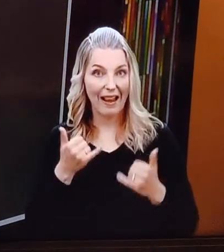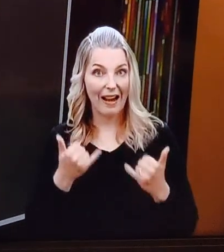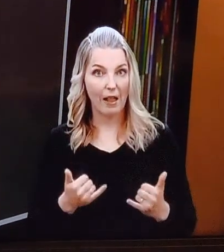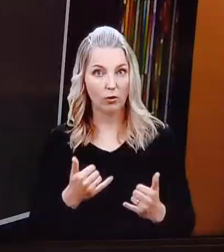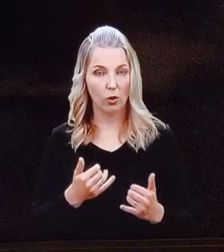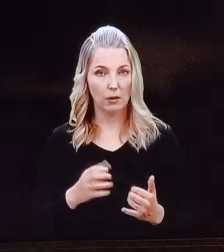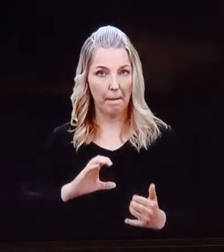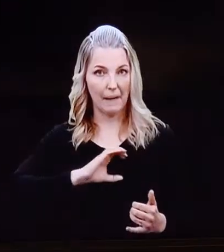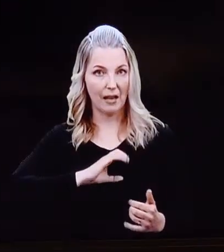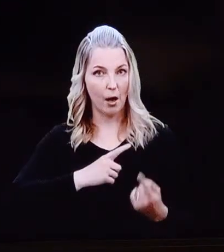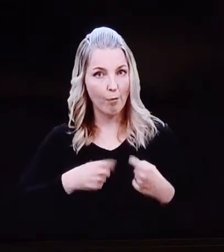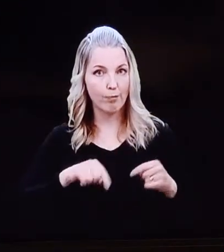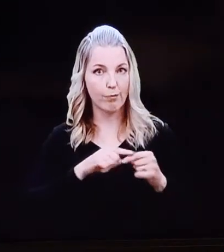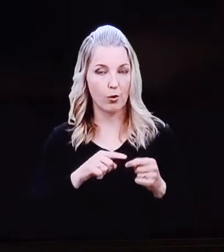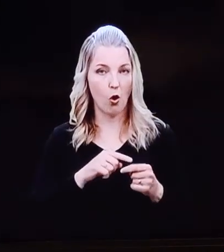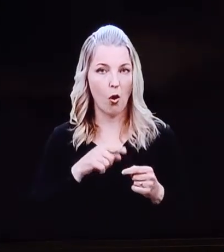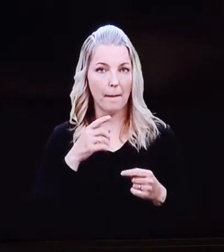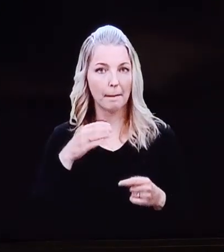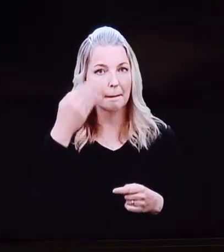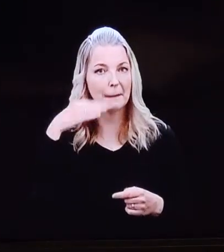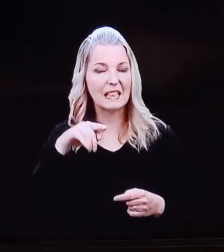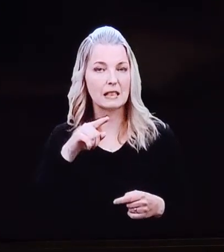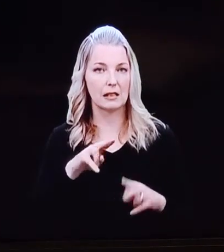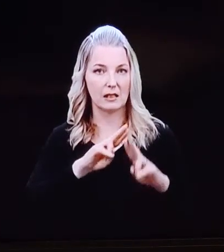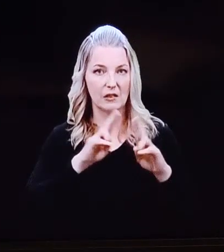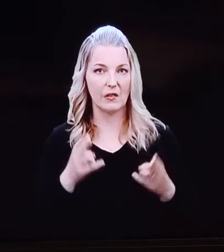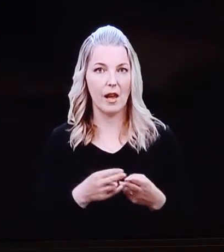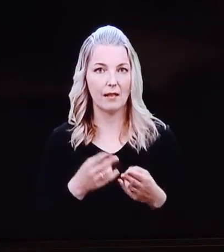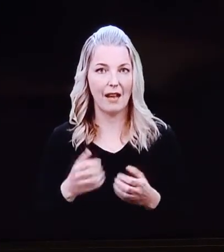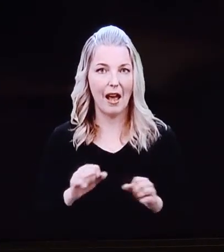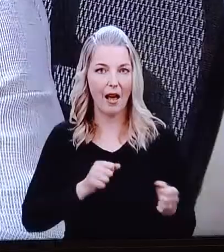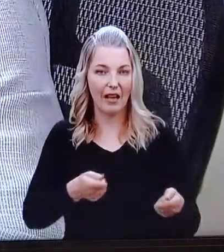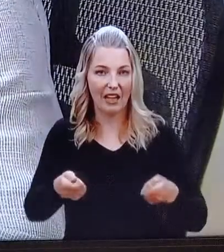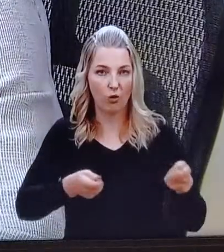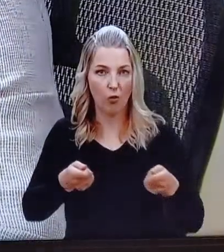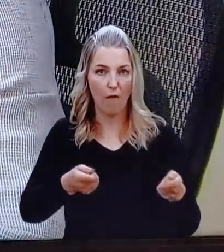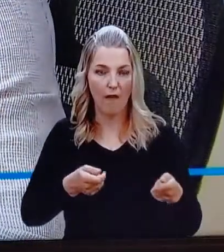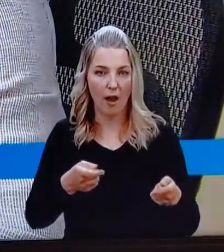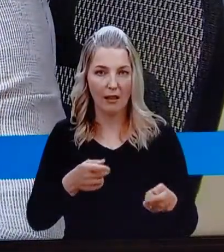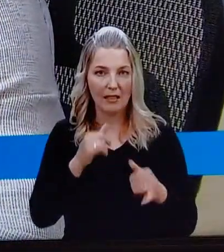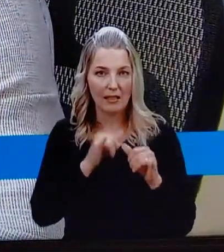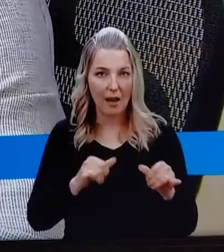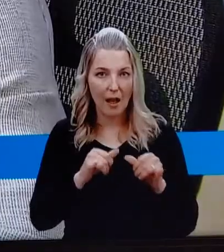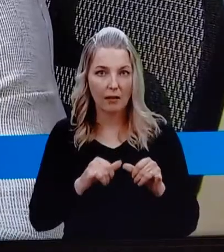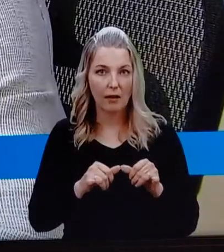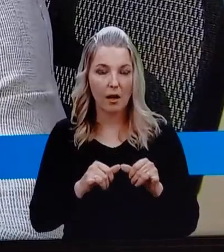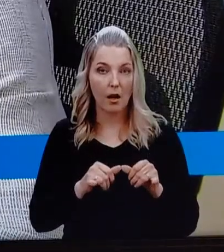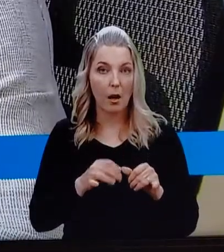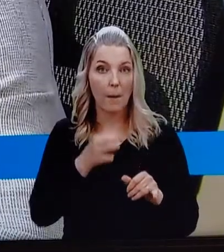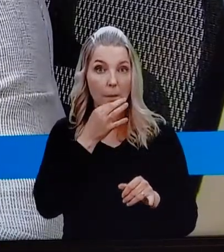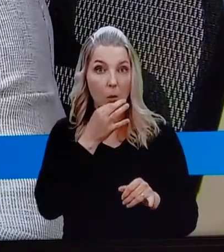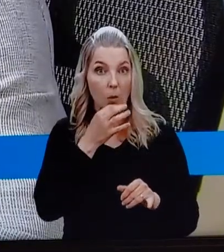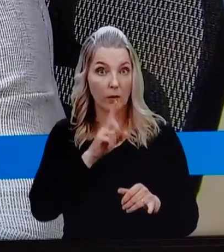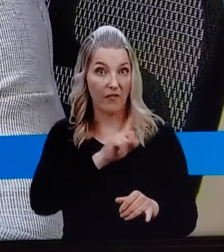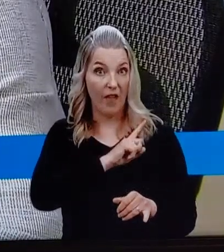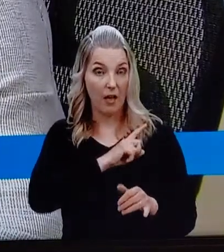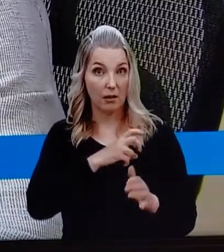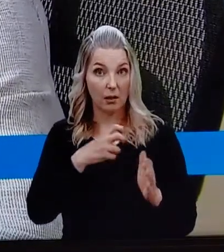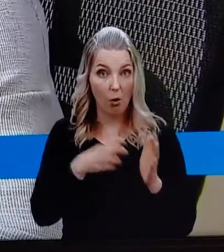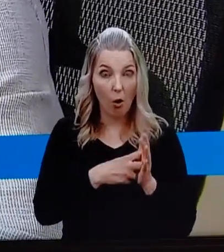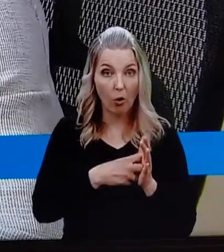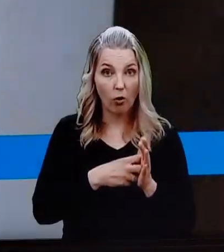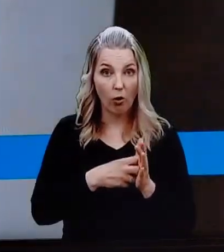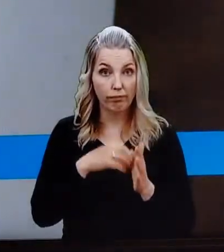mistry světa v rýžování zlata, které se uskuteční v závěru srpna. Pokud má klient nějaký svůj znak nebo má už nějaké